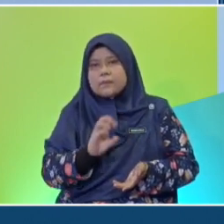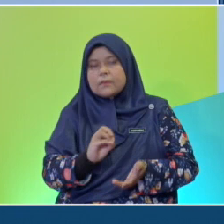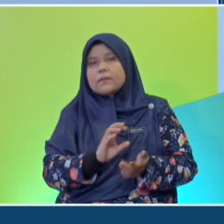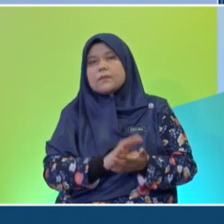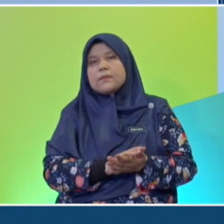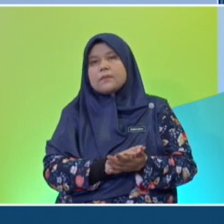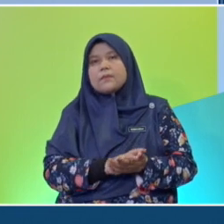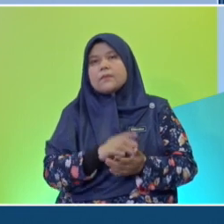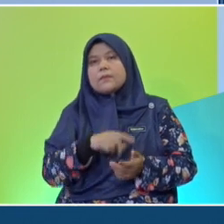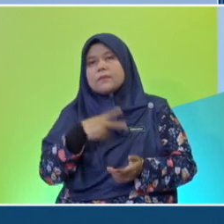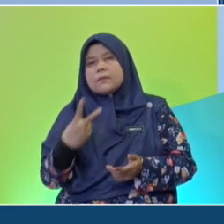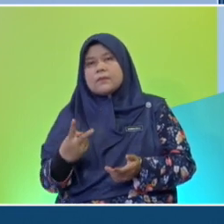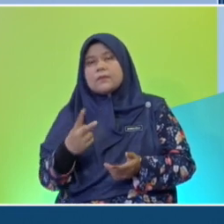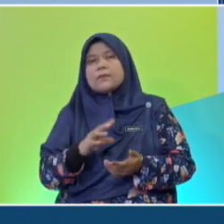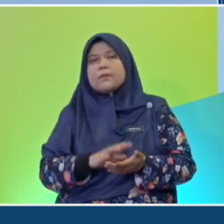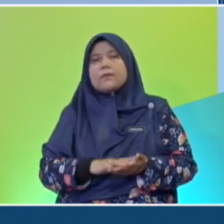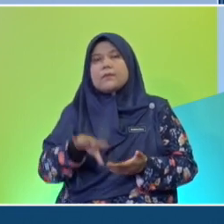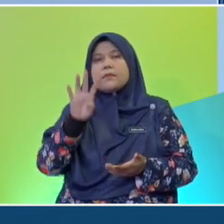kotak kedua